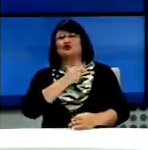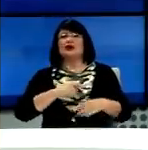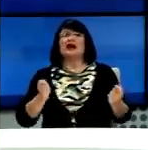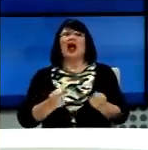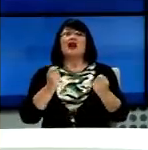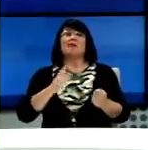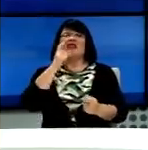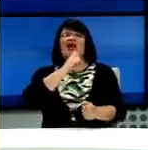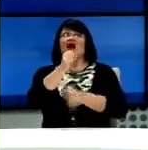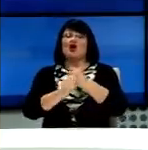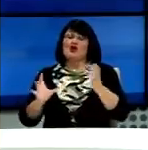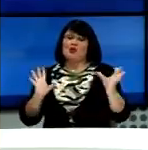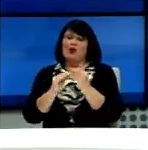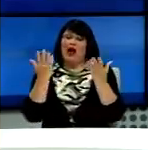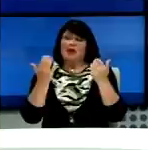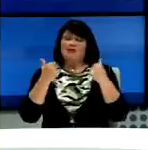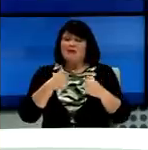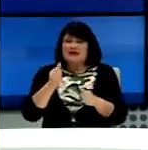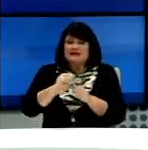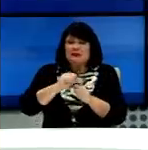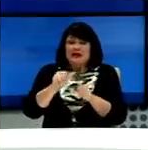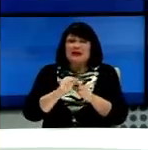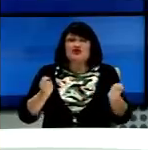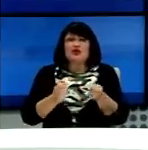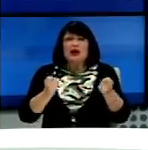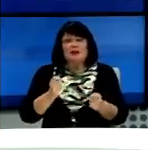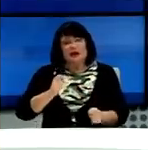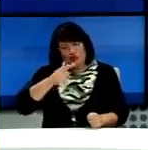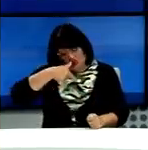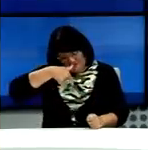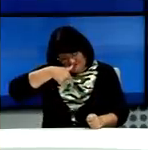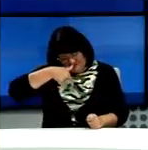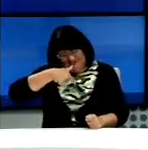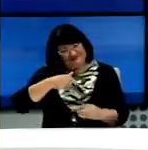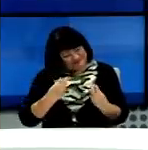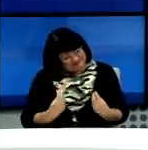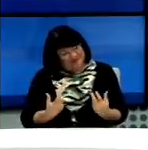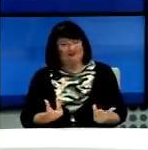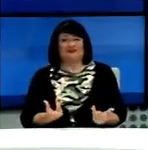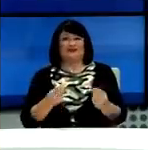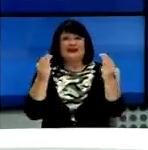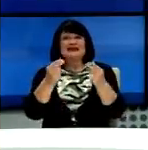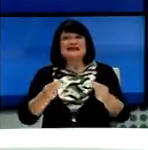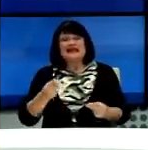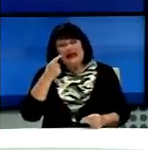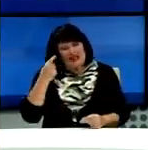σε 10 χρόνια. Λίγο πιο χαμηλά την έπαρση. Τα στοιχεία θα σας φέρω